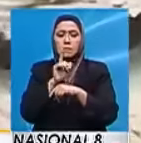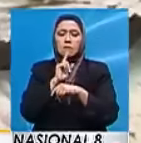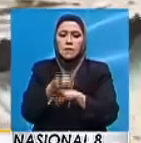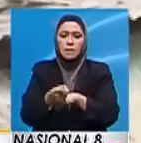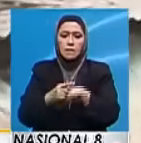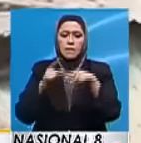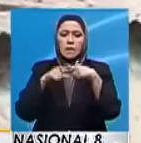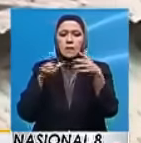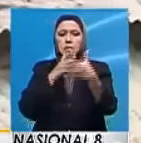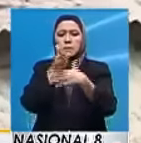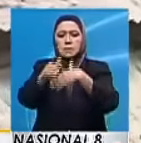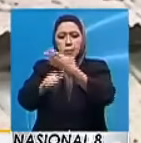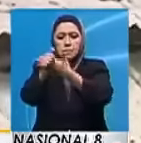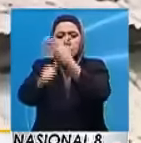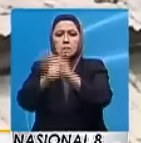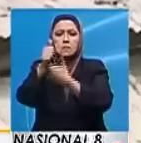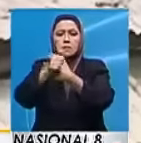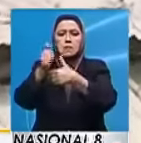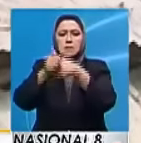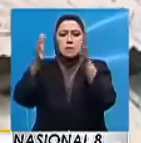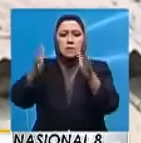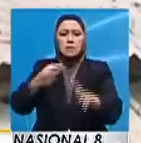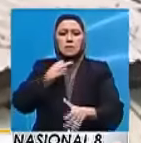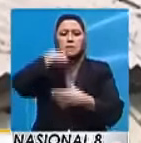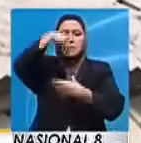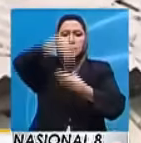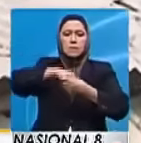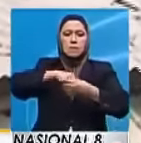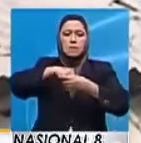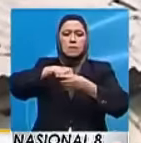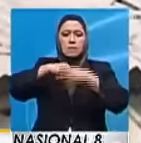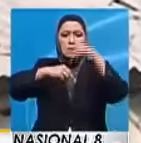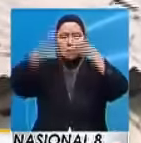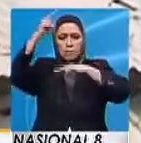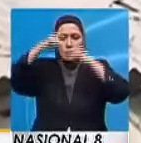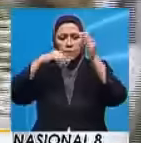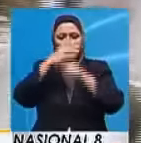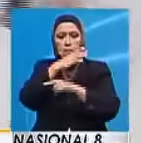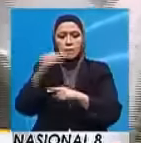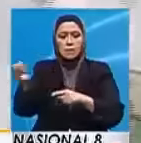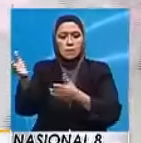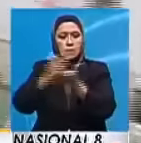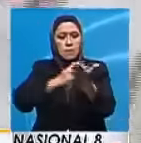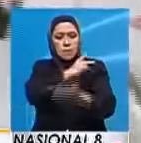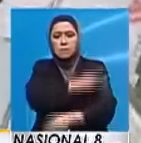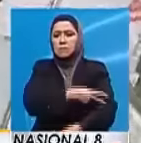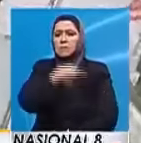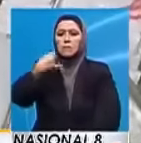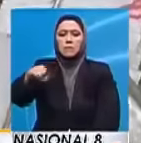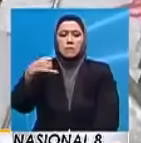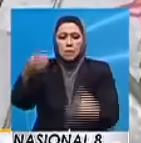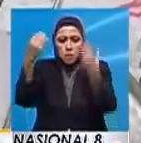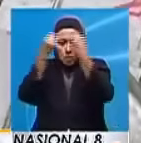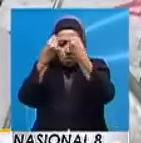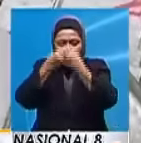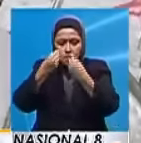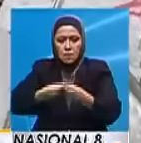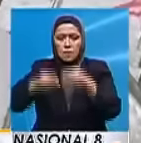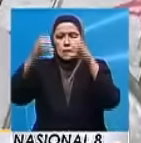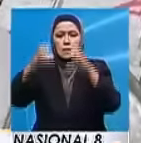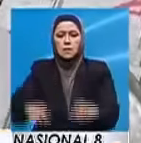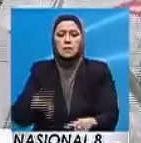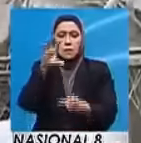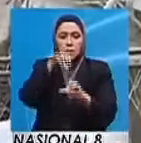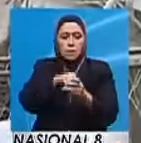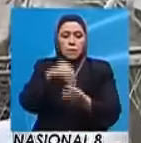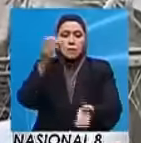terperangkap pihak berkuasa Tainan masih belum dapat memastikan jumlah sebenar mangsa yang terlibat susulan terdapat kemungkinan